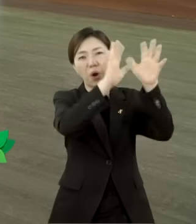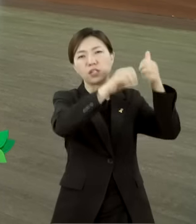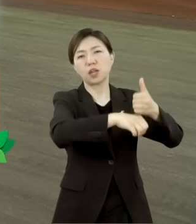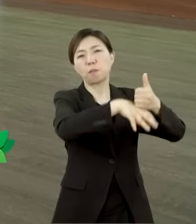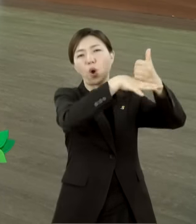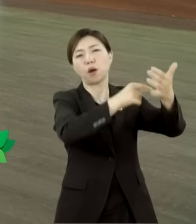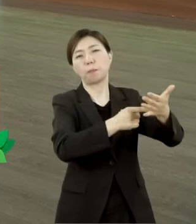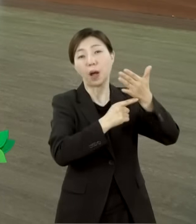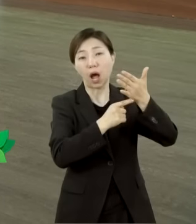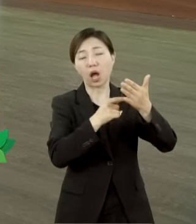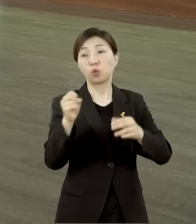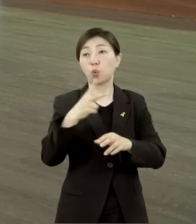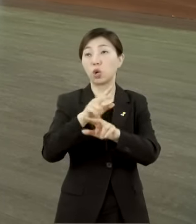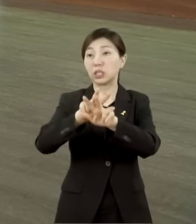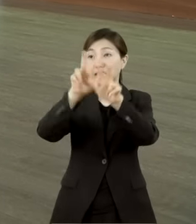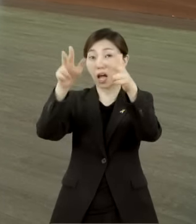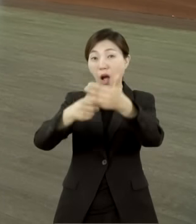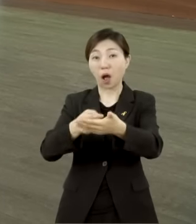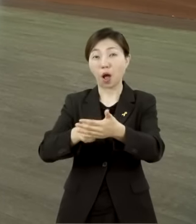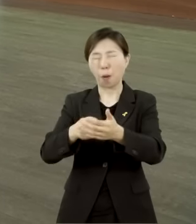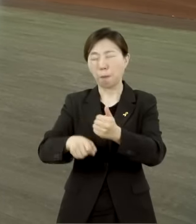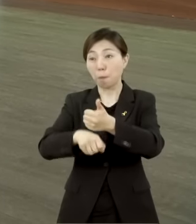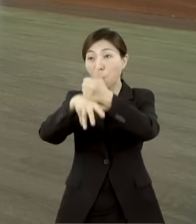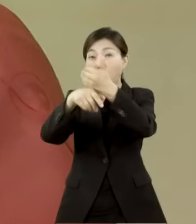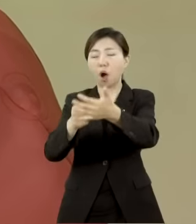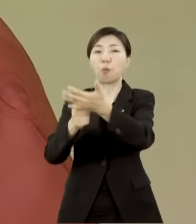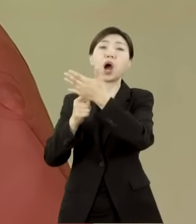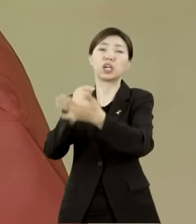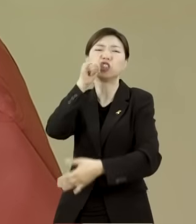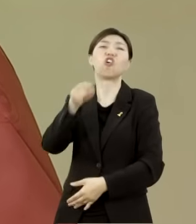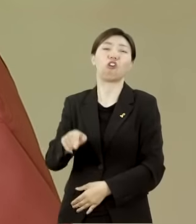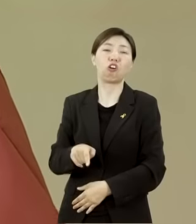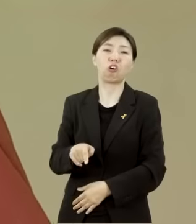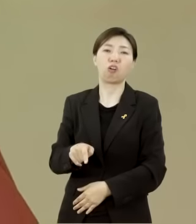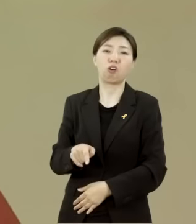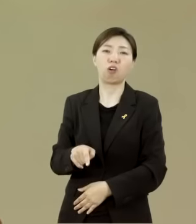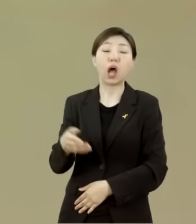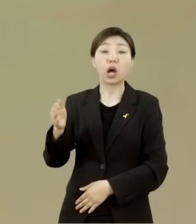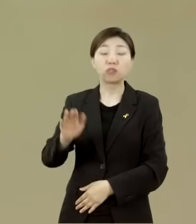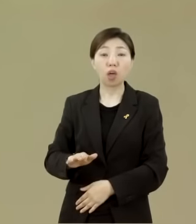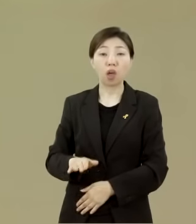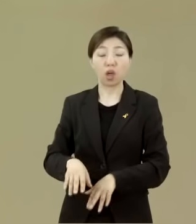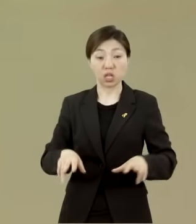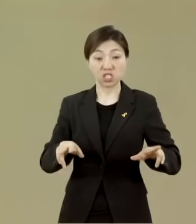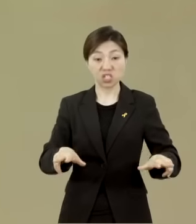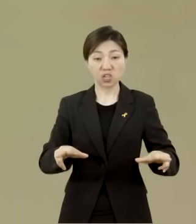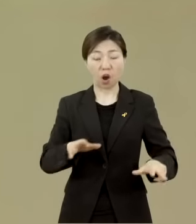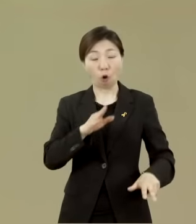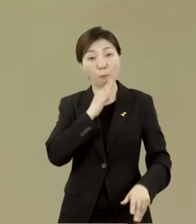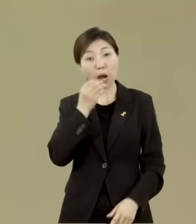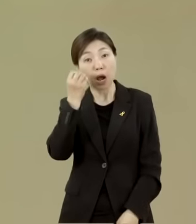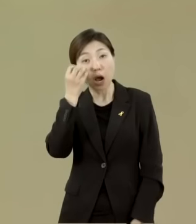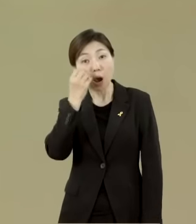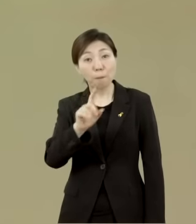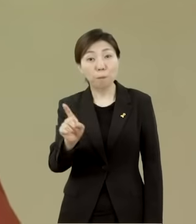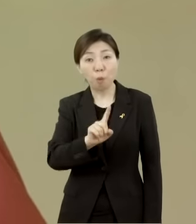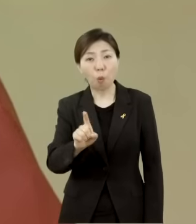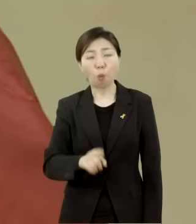보살도 보고 지장보살도 보잖아요 그게 중요한 건 아니거든요 근데 저도 무엇이